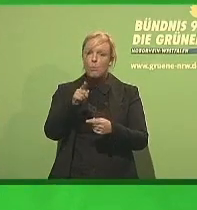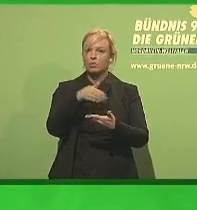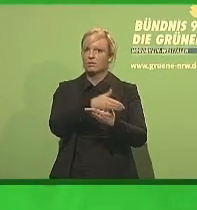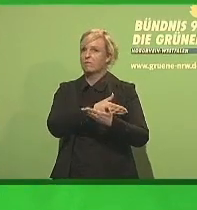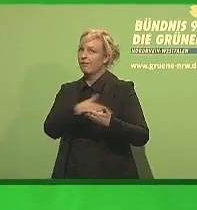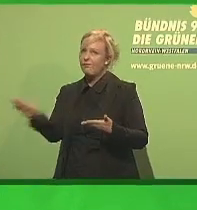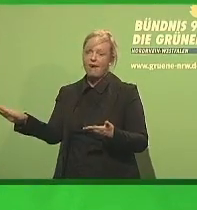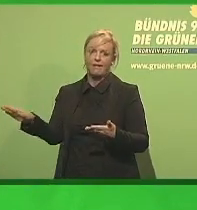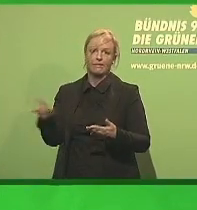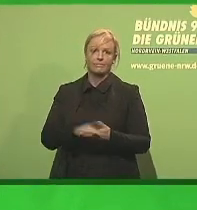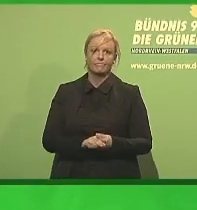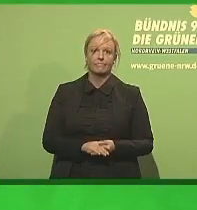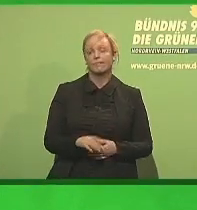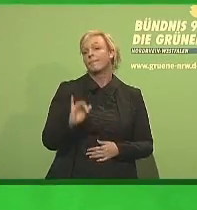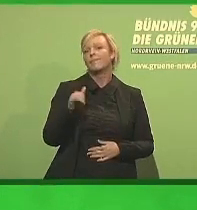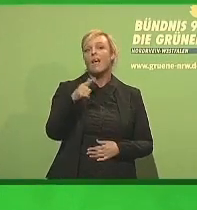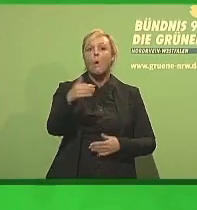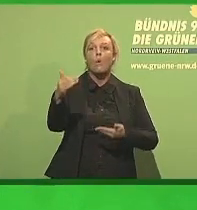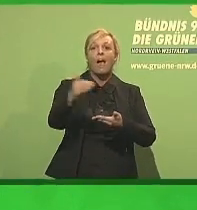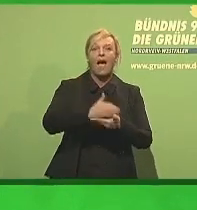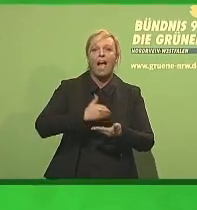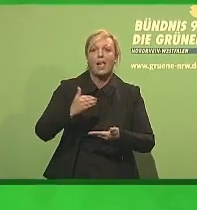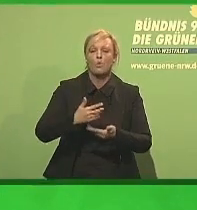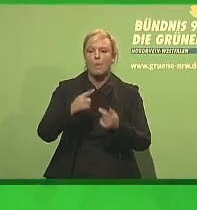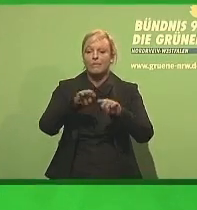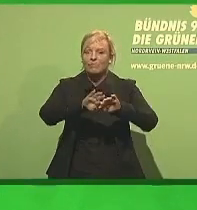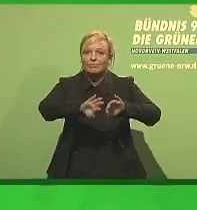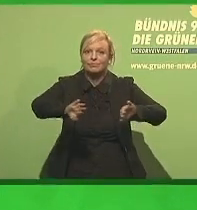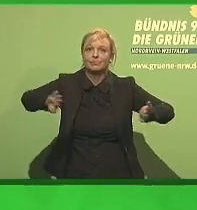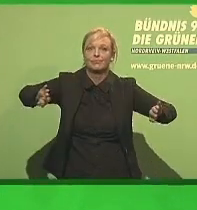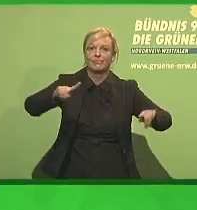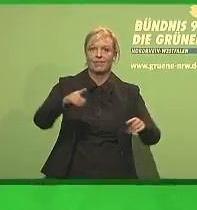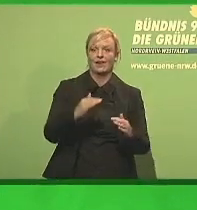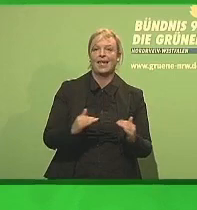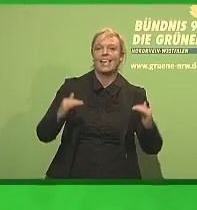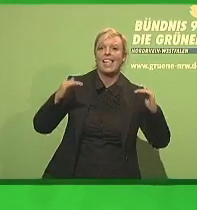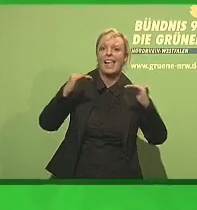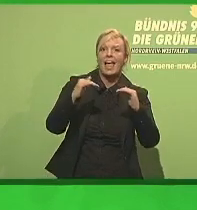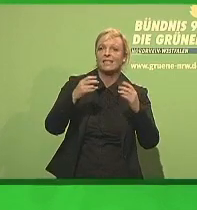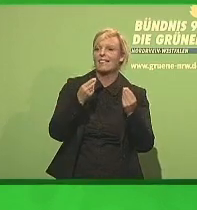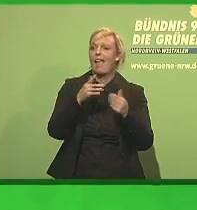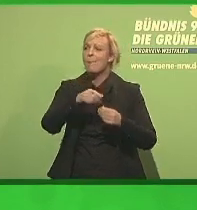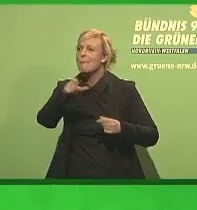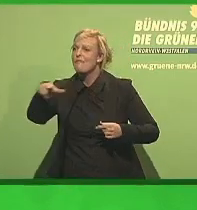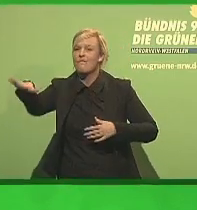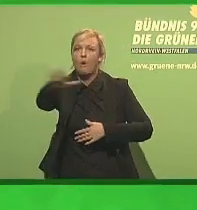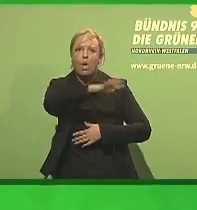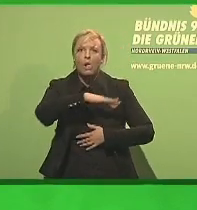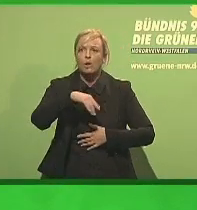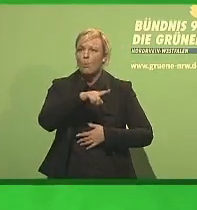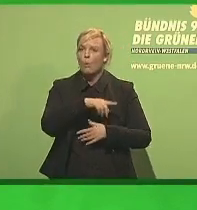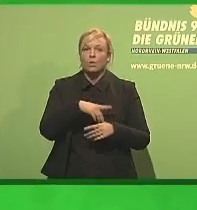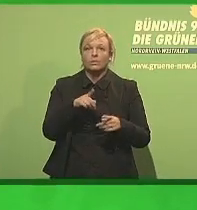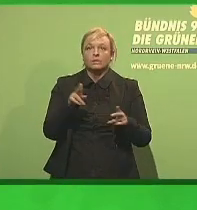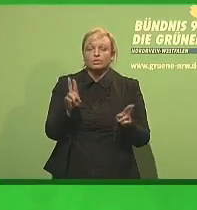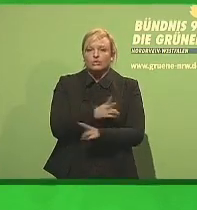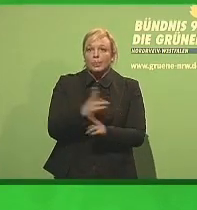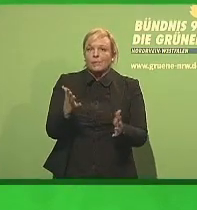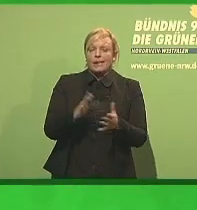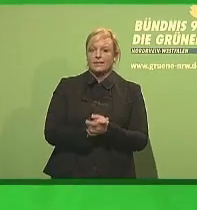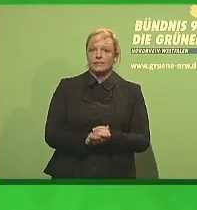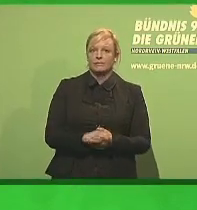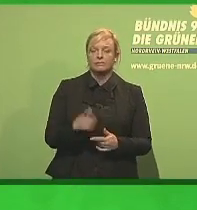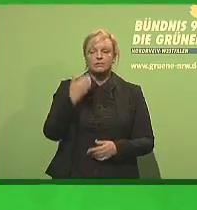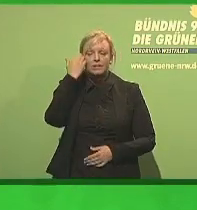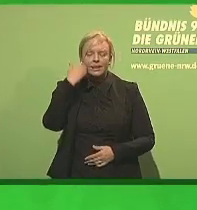Hinweis, dass die Einkommensspreizung das Gerechtigkeitsempfinden der Bevölkerung verletze. Liebe Freundinnen